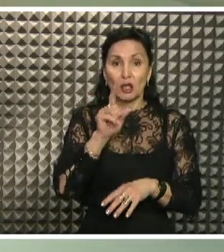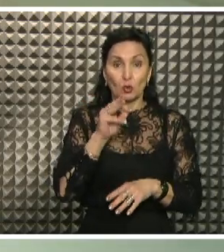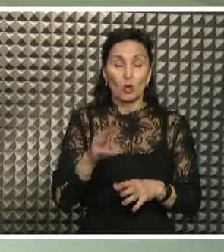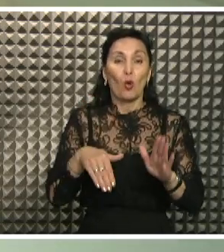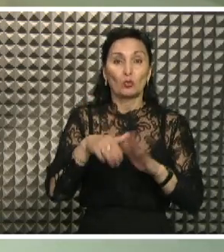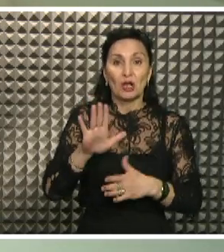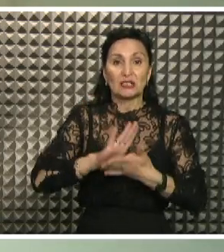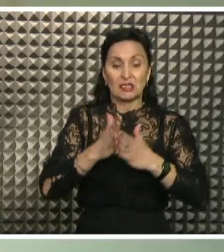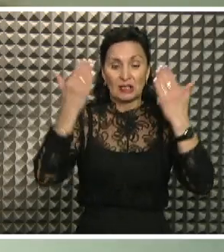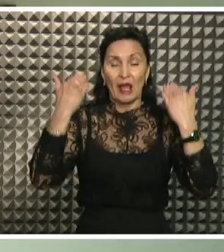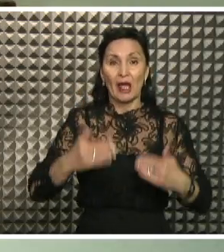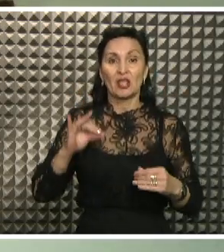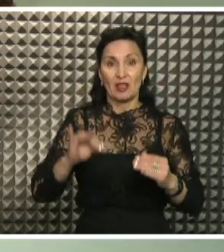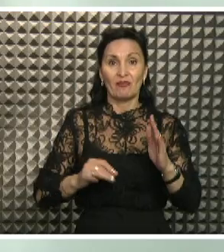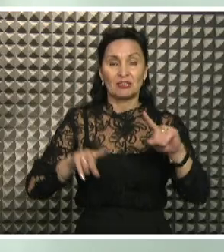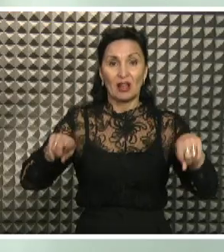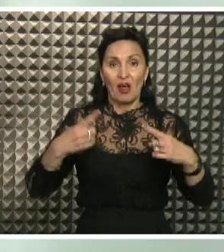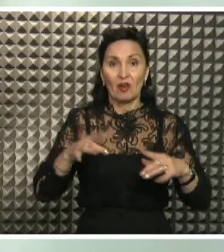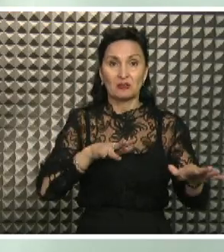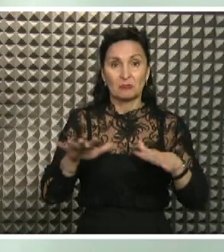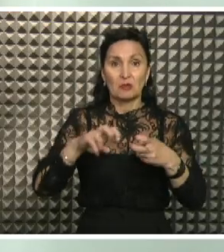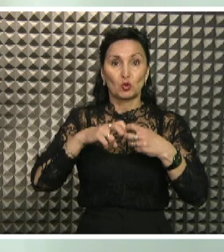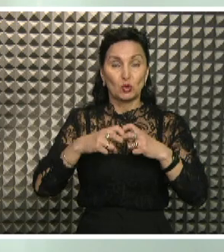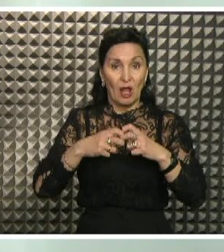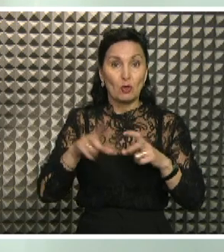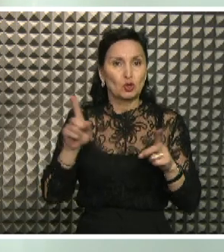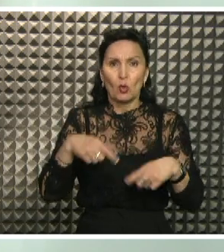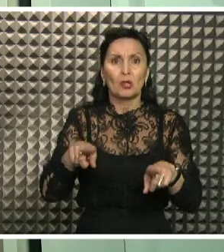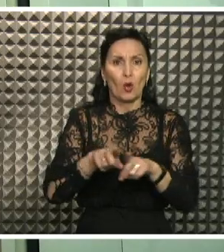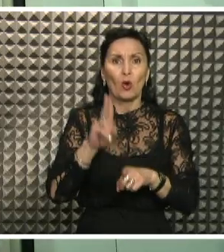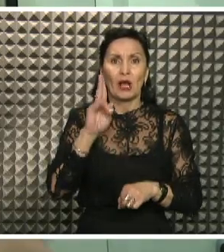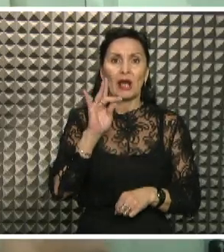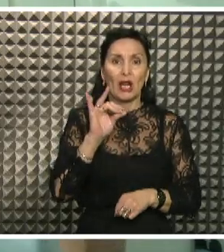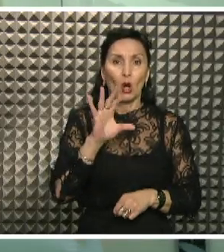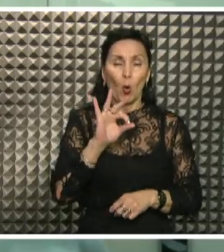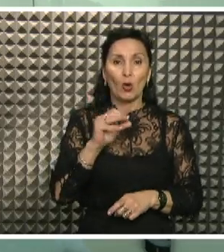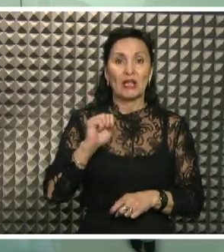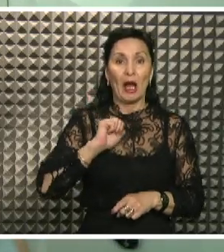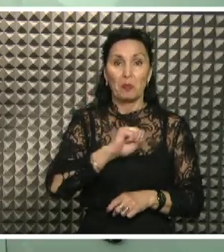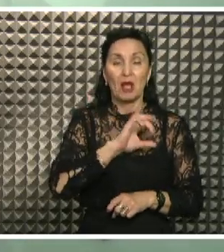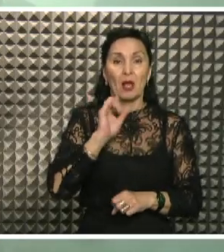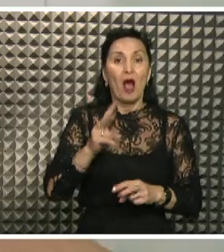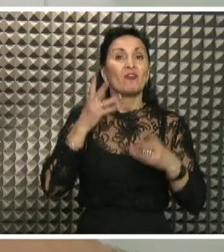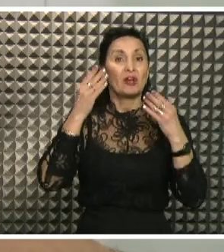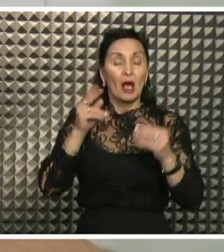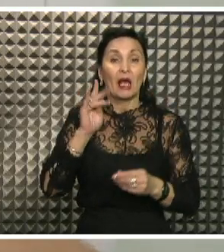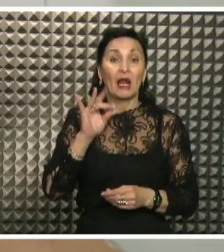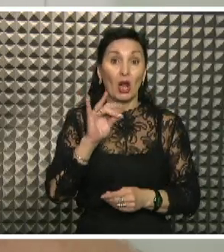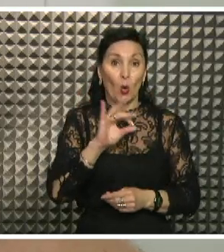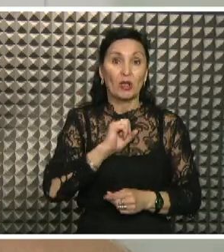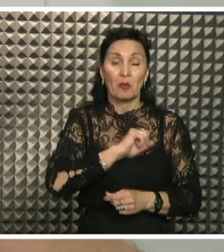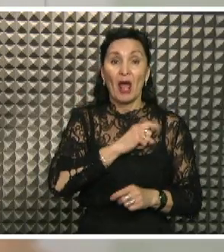улучшает состояние и восстанавливает подвижность суставов. Итак, что же такое криотерапия и как она влияет на организм? Криотерапия